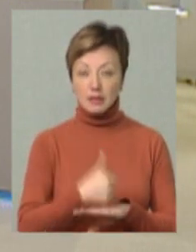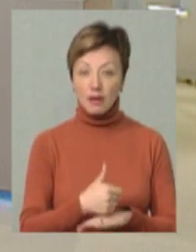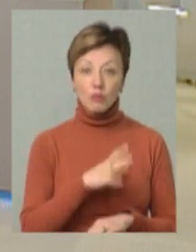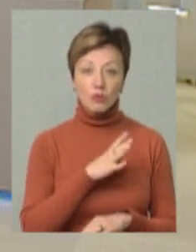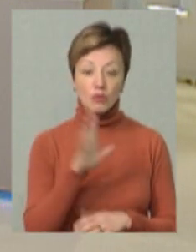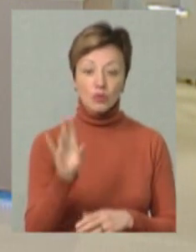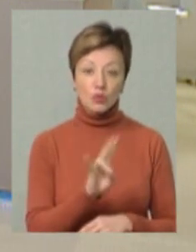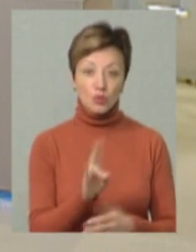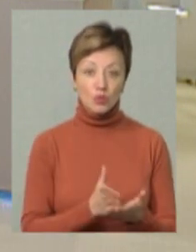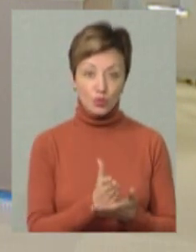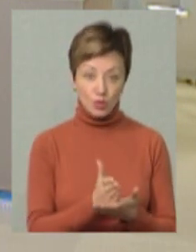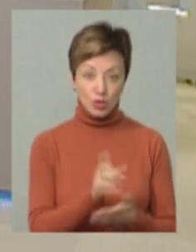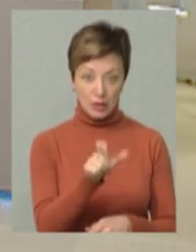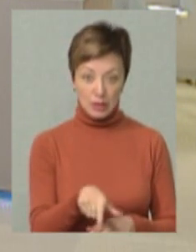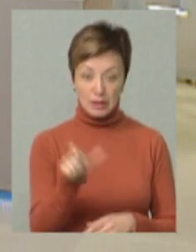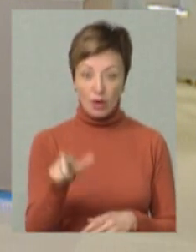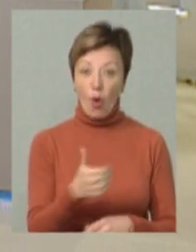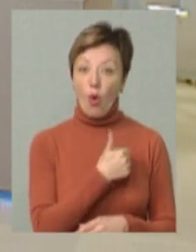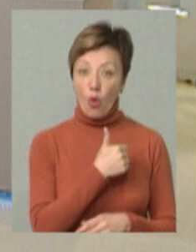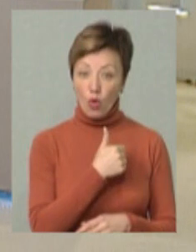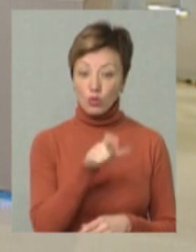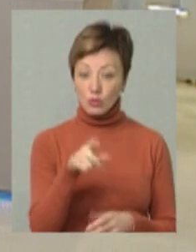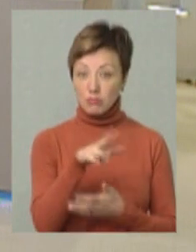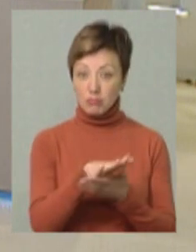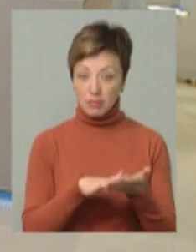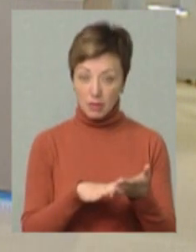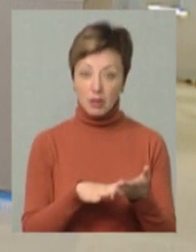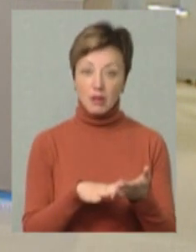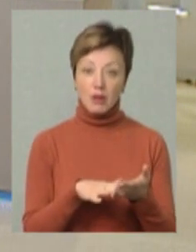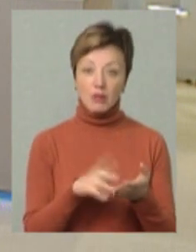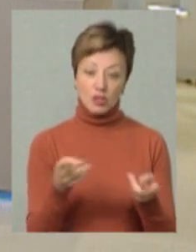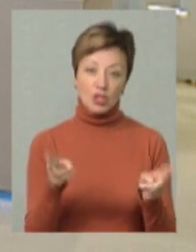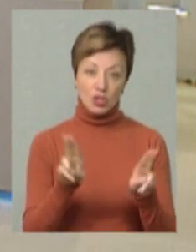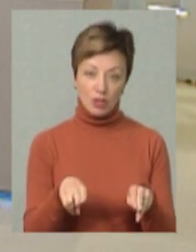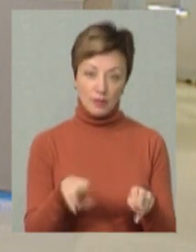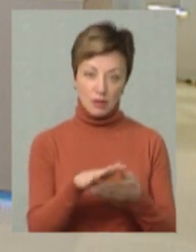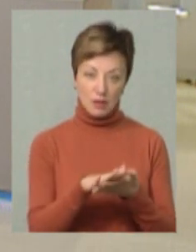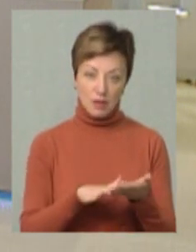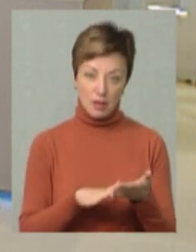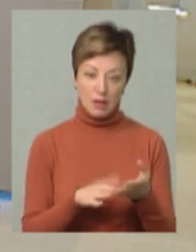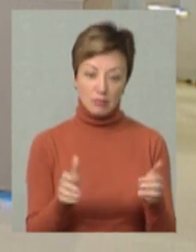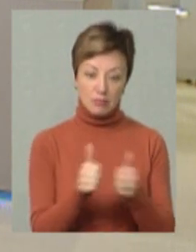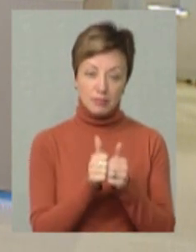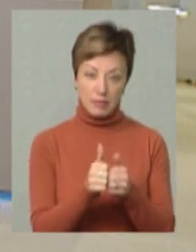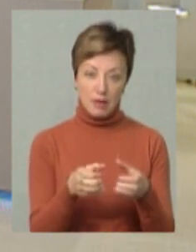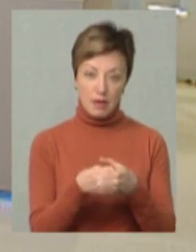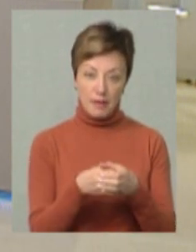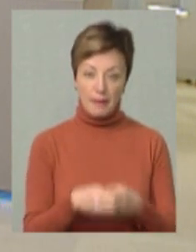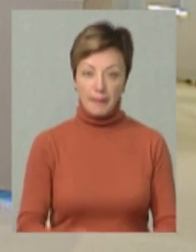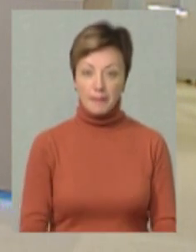був, який хочуть люди її бачити, вони і бажають, щоб він залишався далі йти з ними.